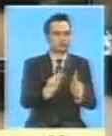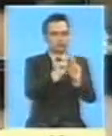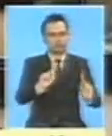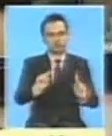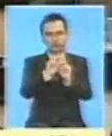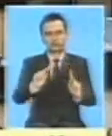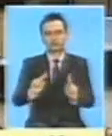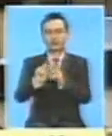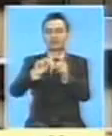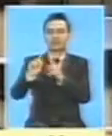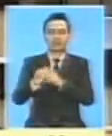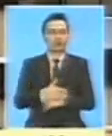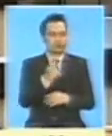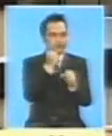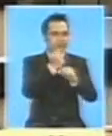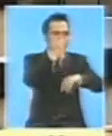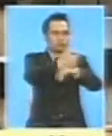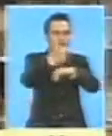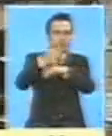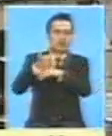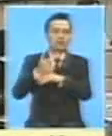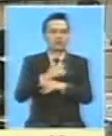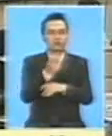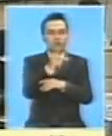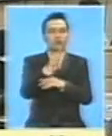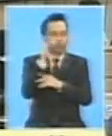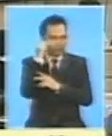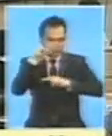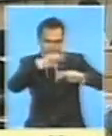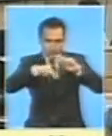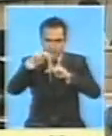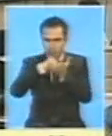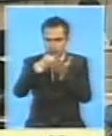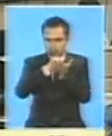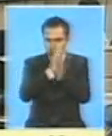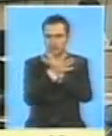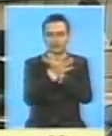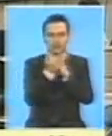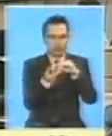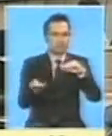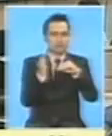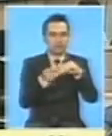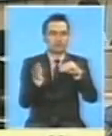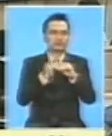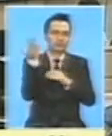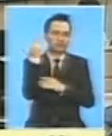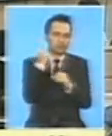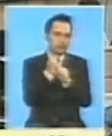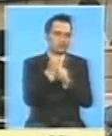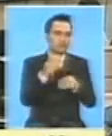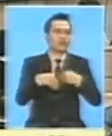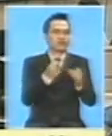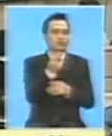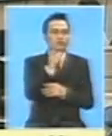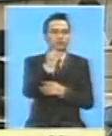อไปมีงานทุกงานรอท่านรัฐมนตรีไว้หมดแล้วนะครับเดี๋ยวท่านก็ไปขับเคลื่อนท่านก็ไปปรับปรุงแก้ไขให้มันดีขึ้นจากที่พวกผมทำไว้คส